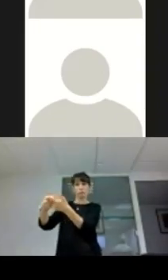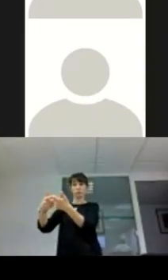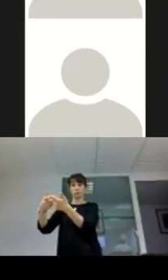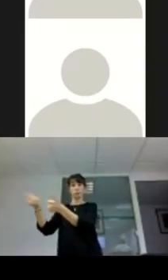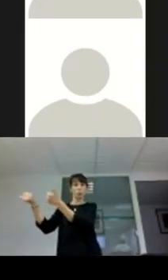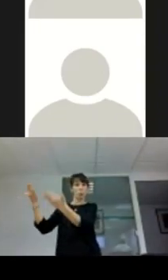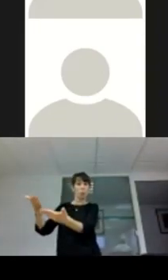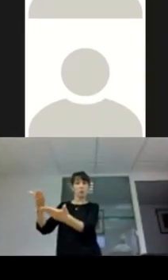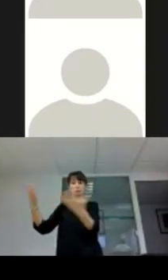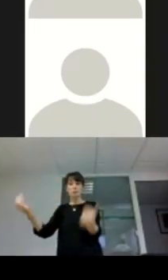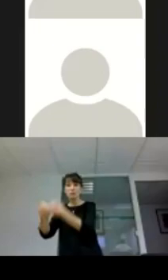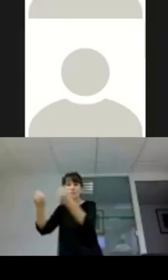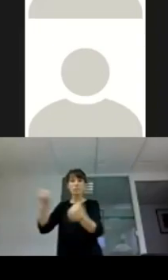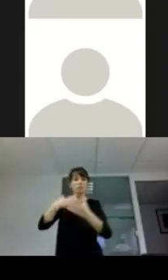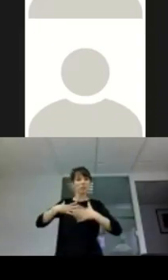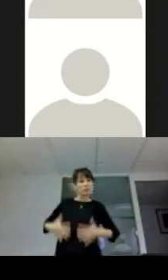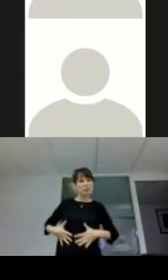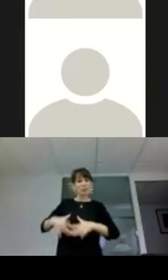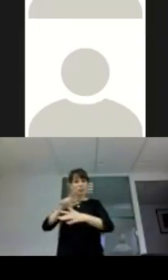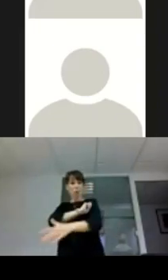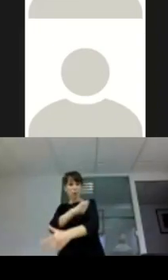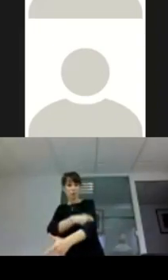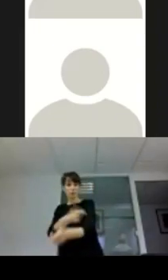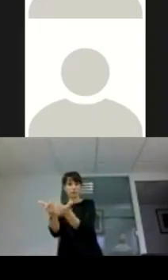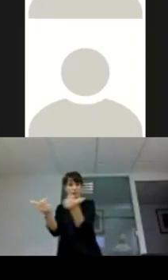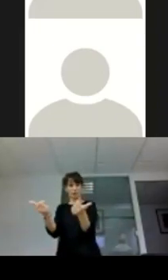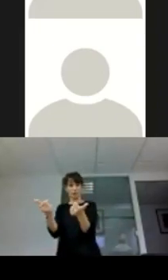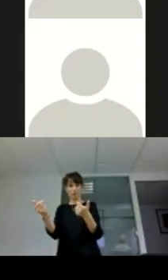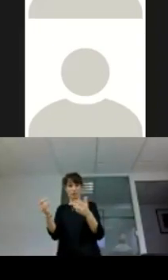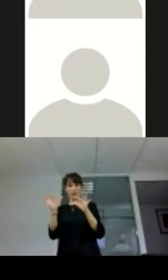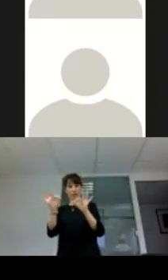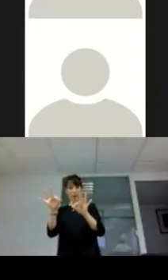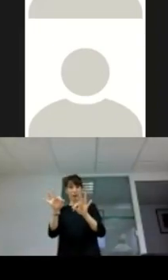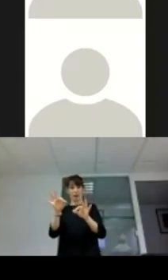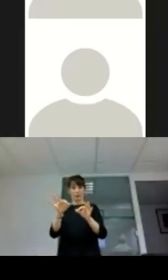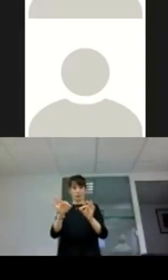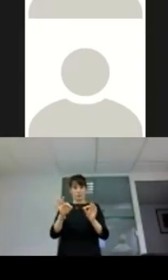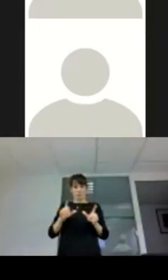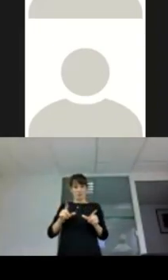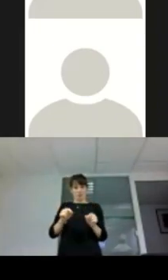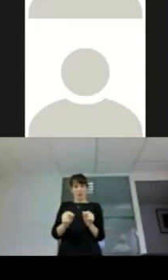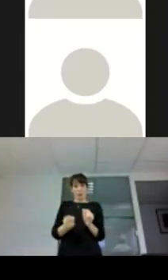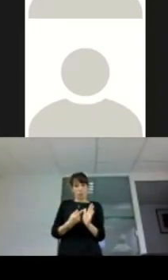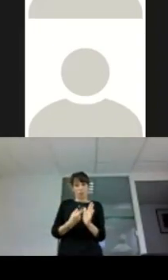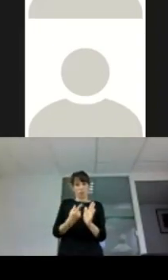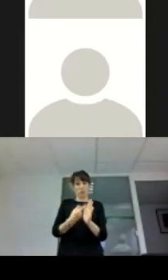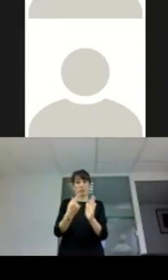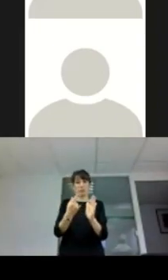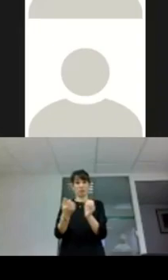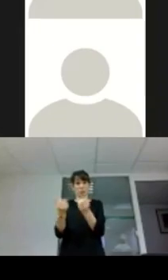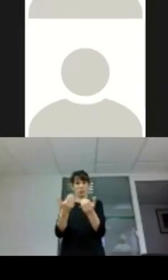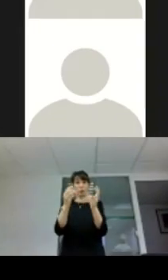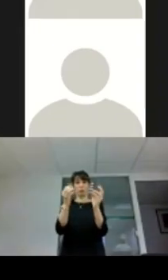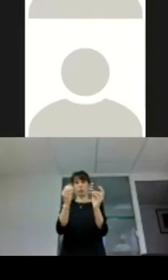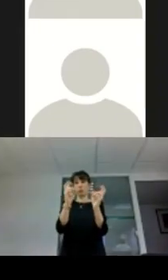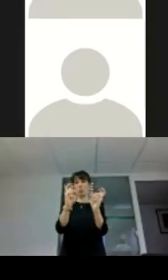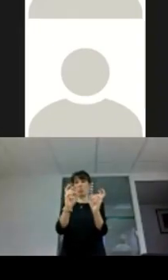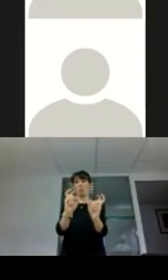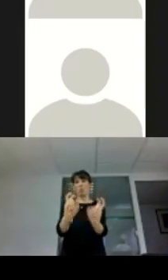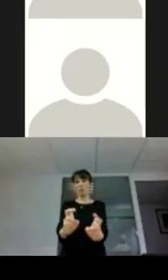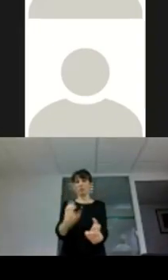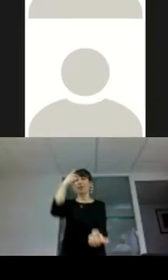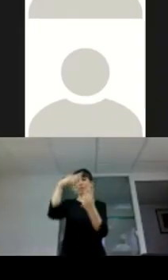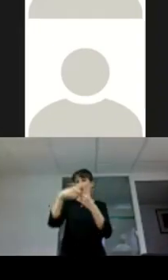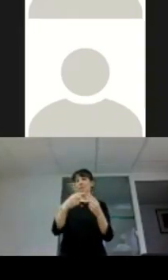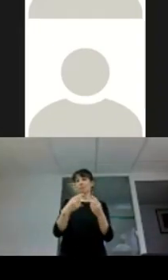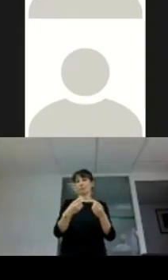une activité sportive ou physique. Et on sait qu'en termes de diminution du nombre de